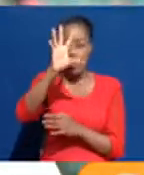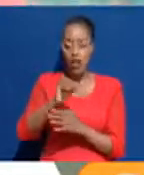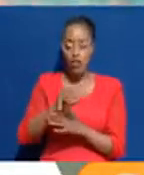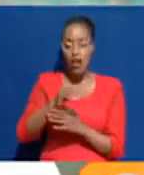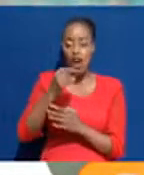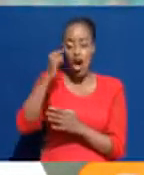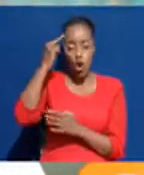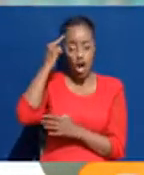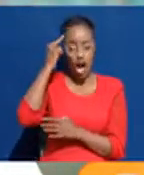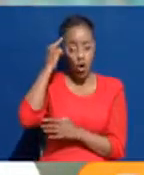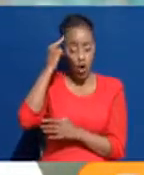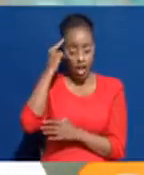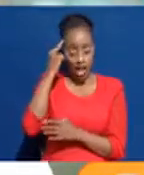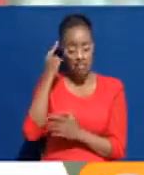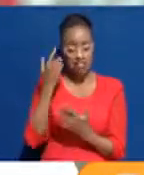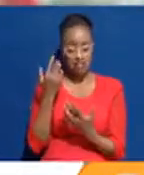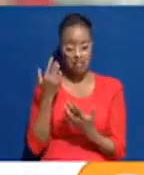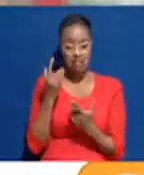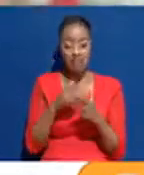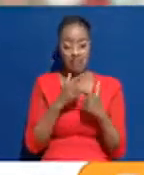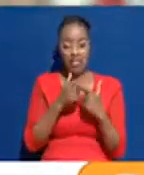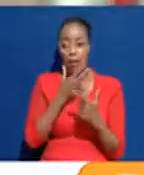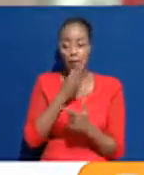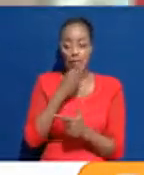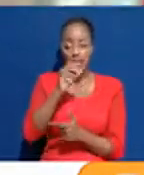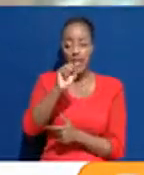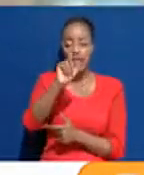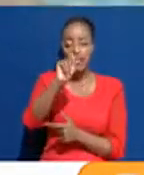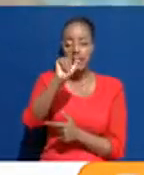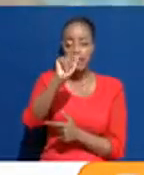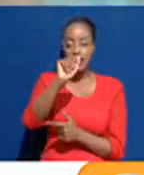Coca-Cola na Mr. Stanley Okumbi.